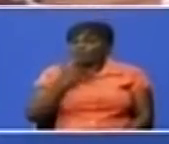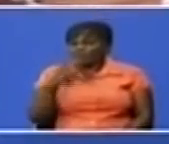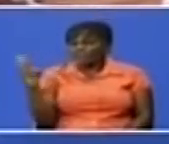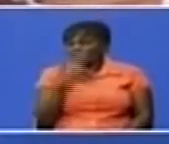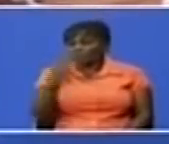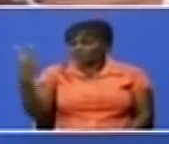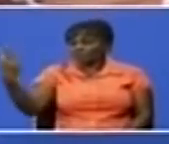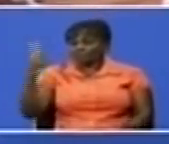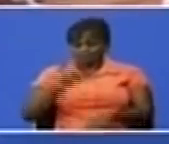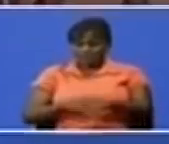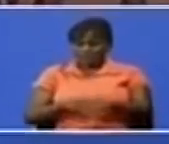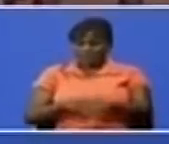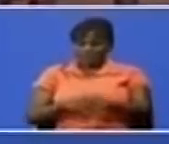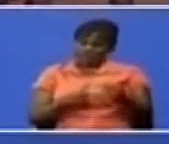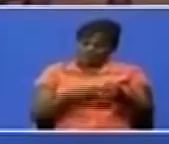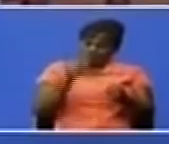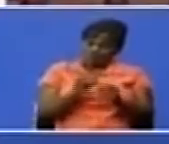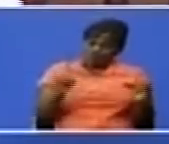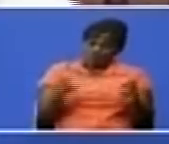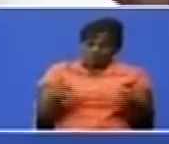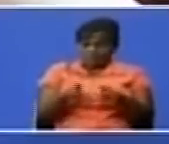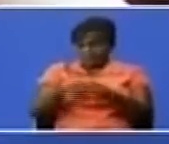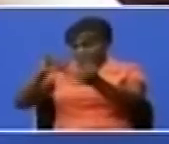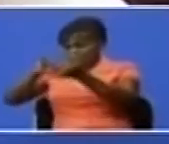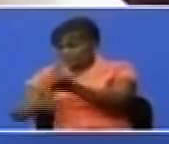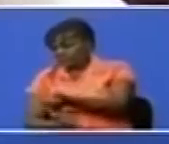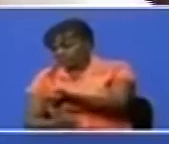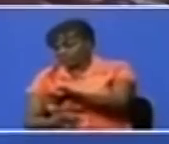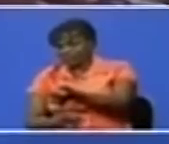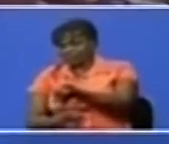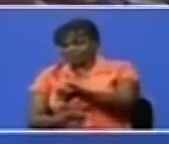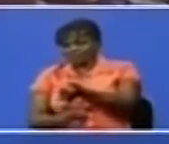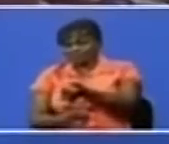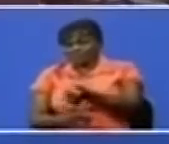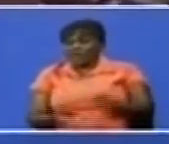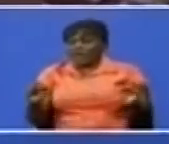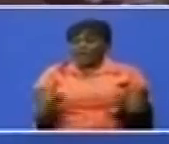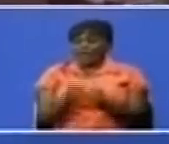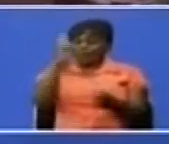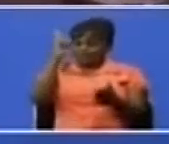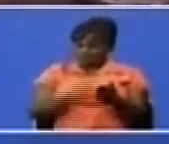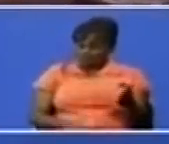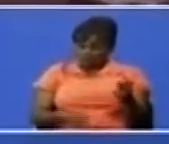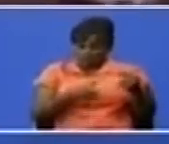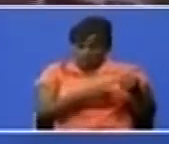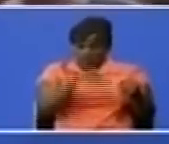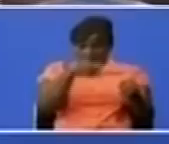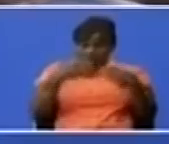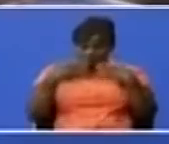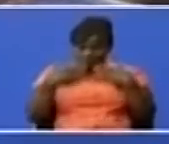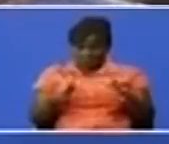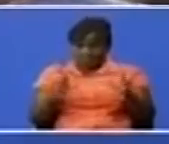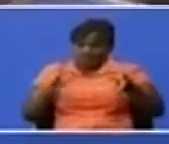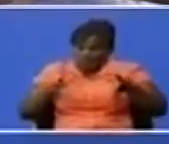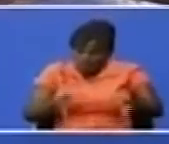mbili, kama si kisu basi ni kuozwa. Bi Caroline tena. Utapata ya kuwa wengine ambao wametahiriwa